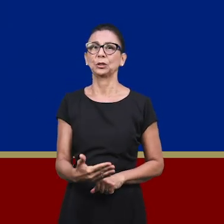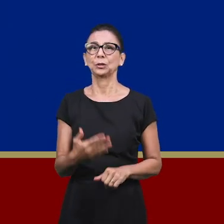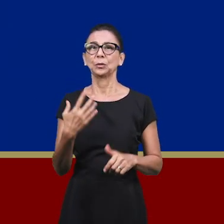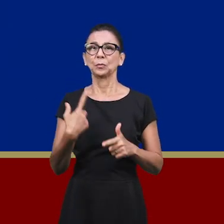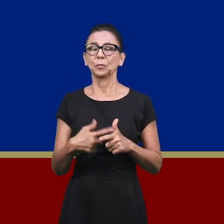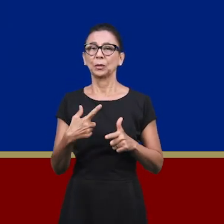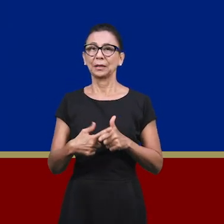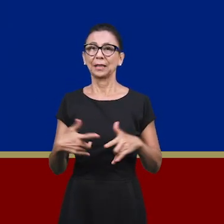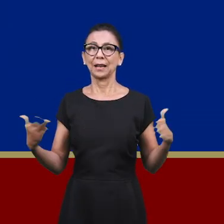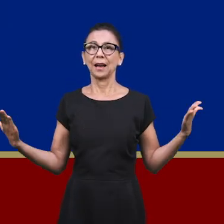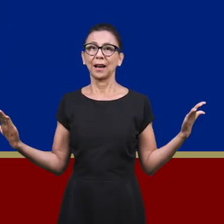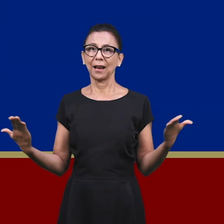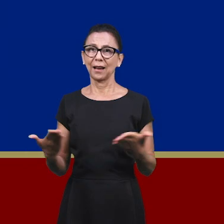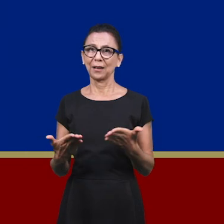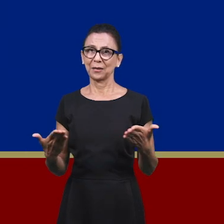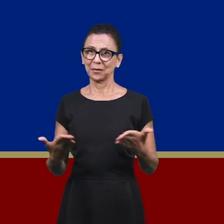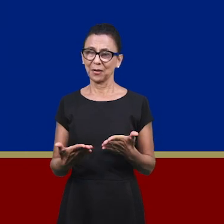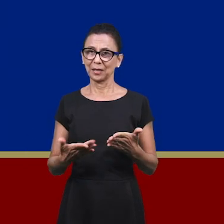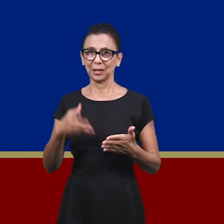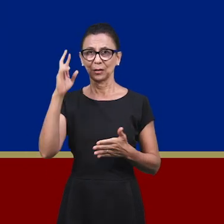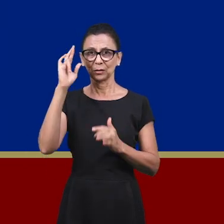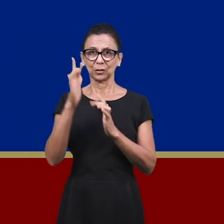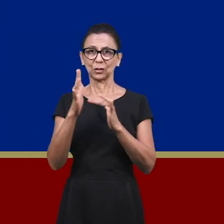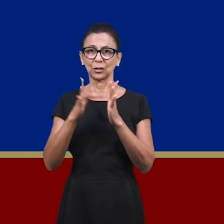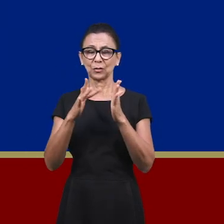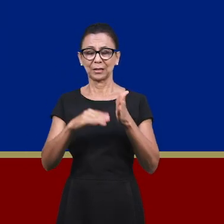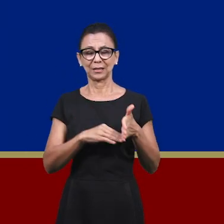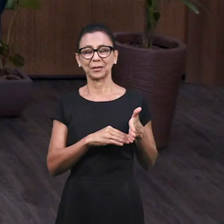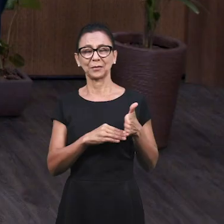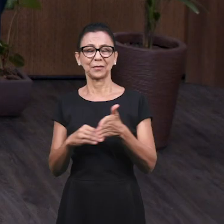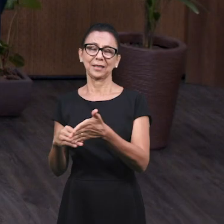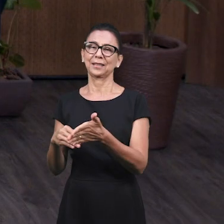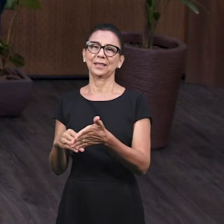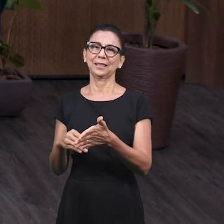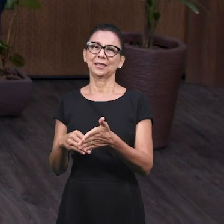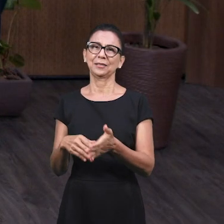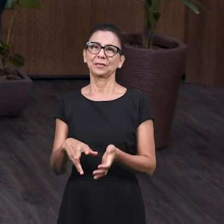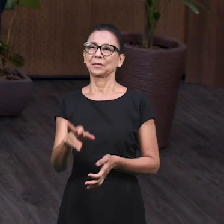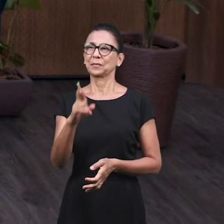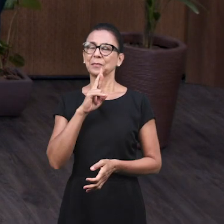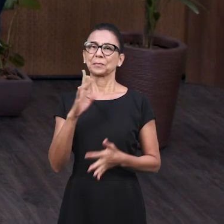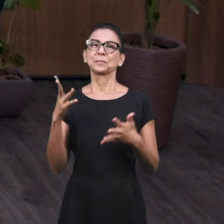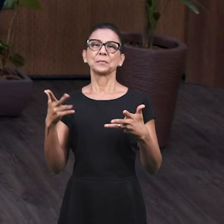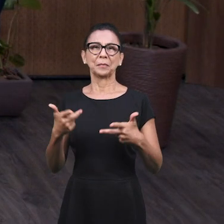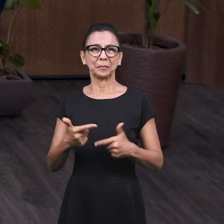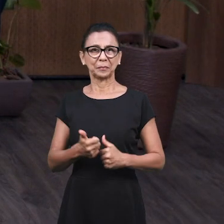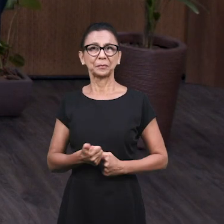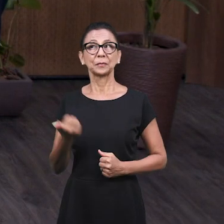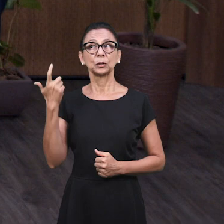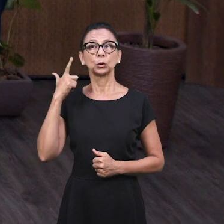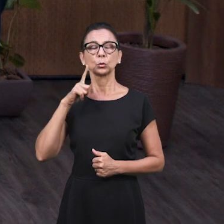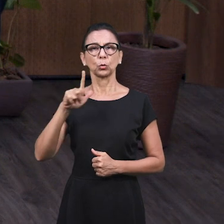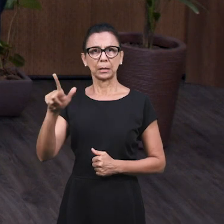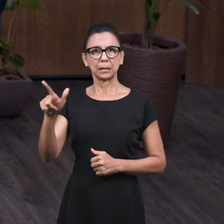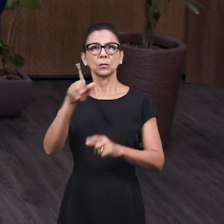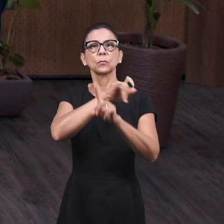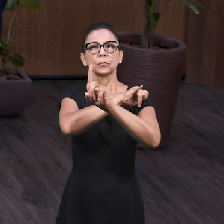guidé par le Seigneur Jésus. Gloire à Jésus. Quelle réponse extraordinaire. Il a touché le